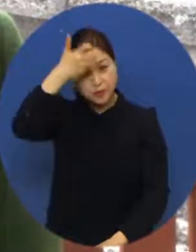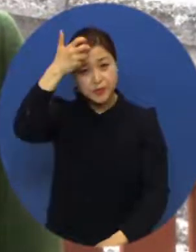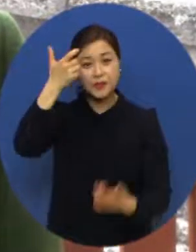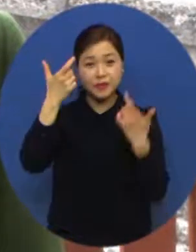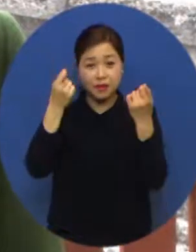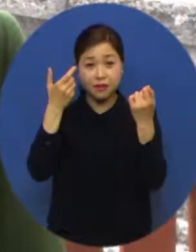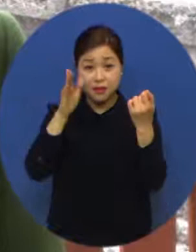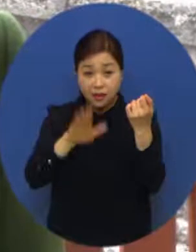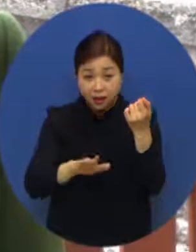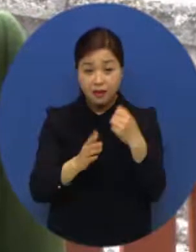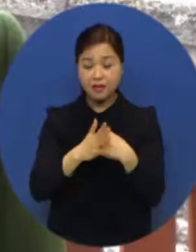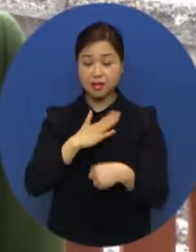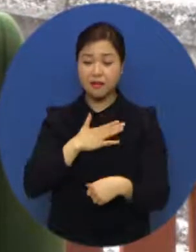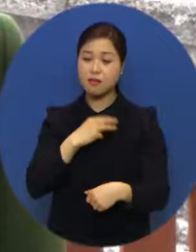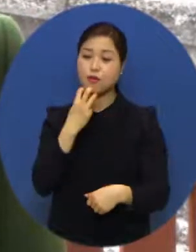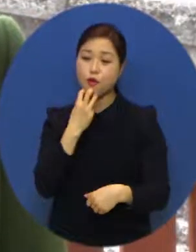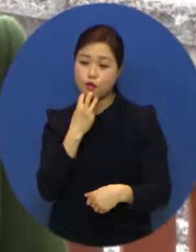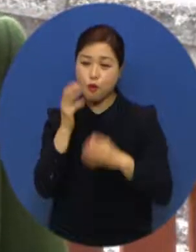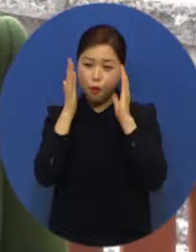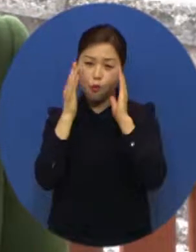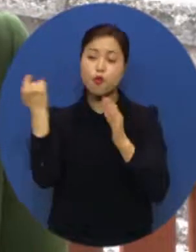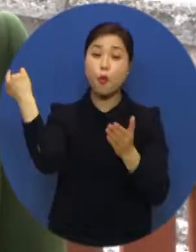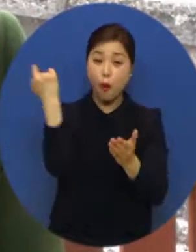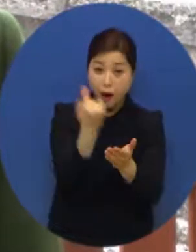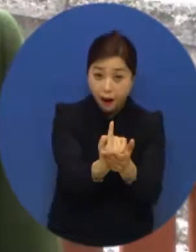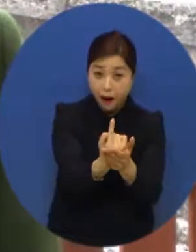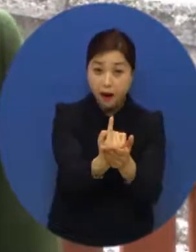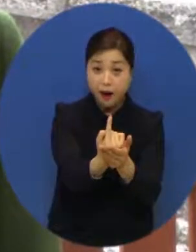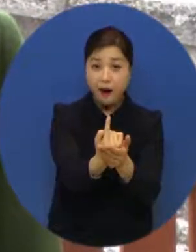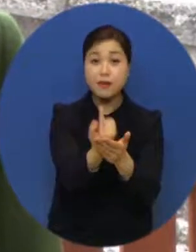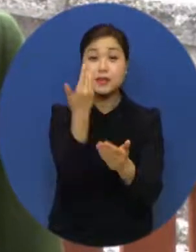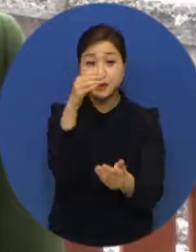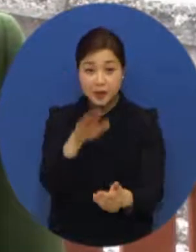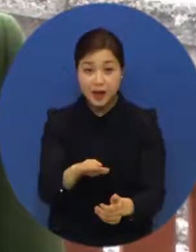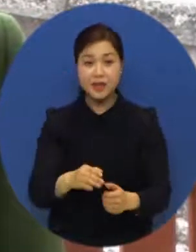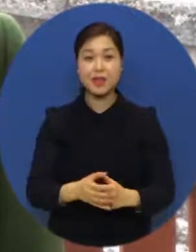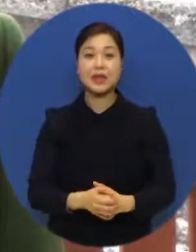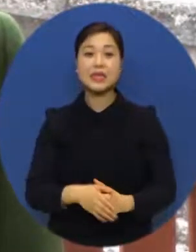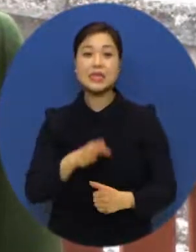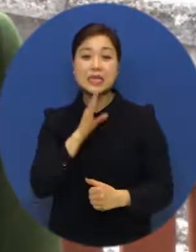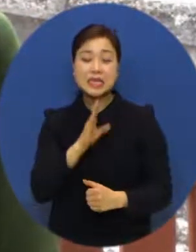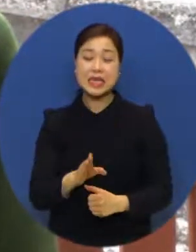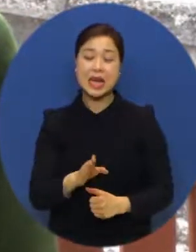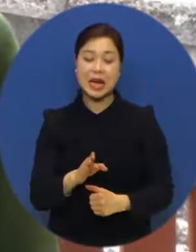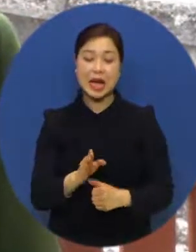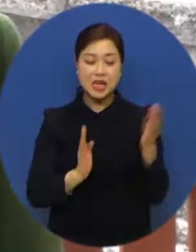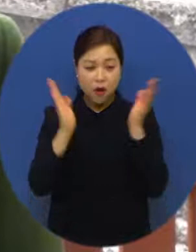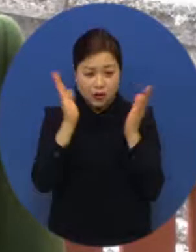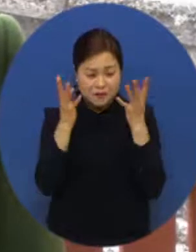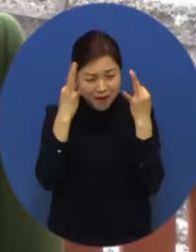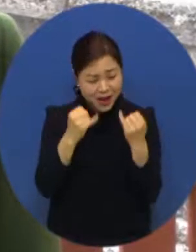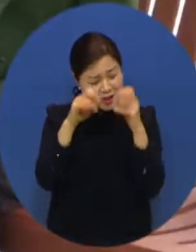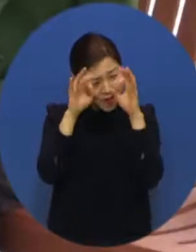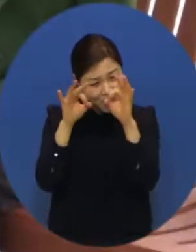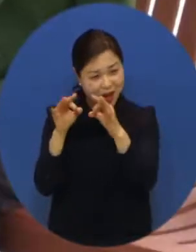막상 서울로 유학을 갔으나 실제 연극을 충분히 보지는 못했고요.